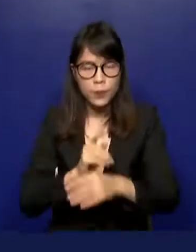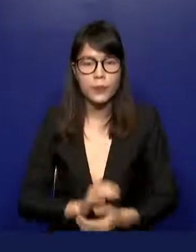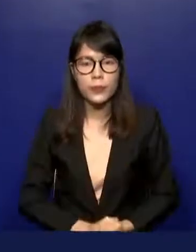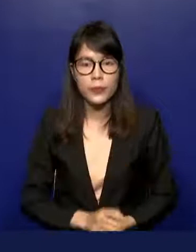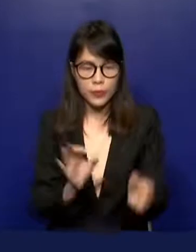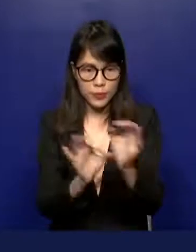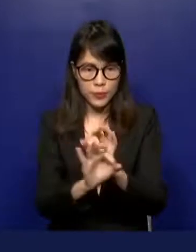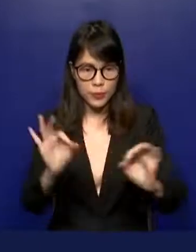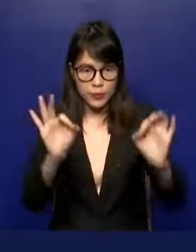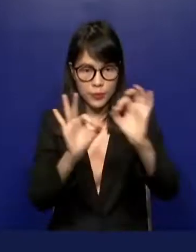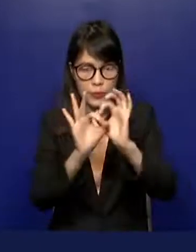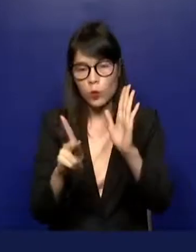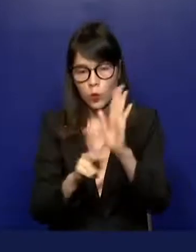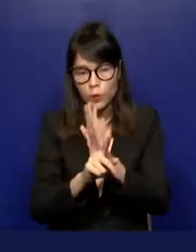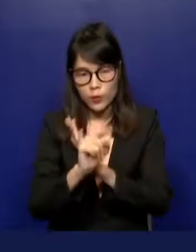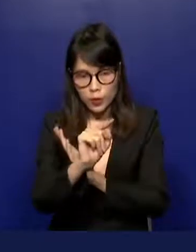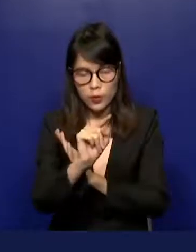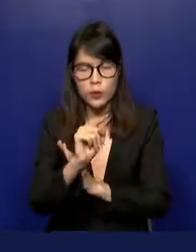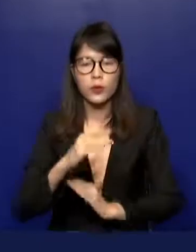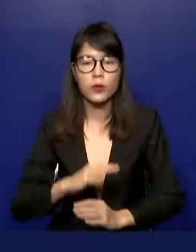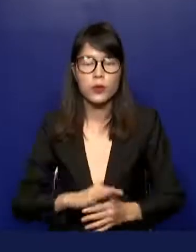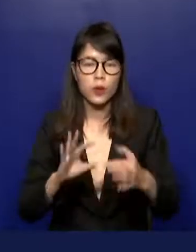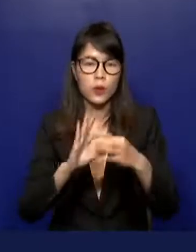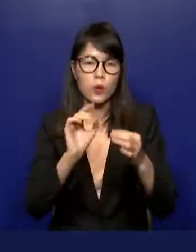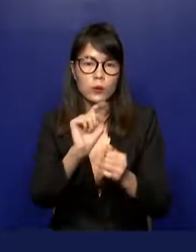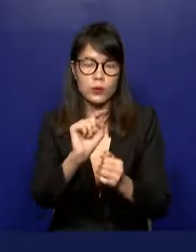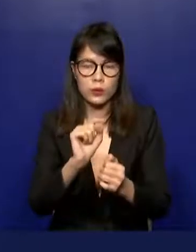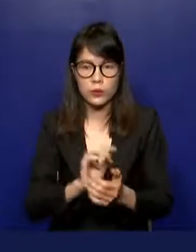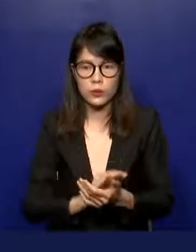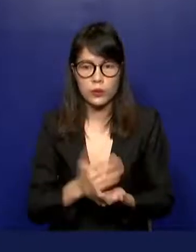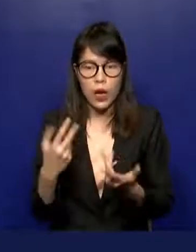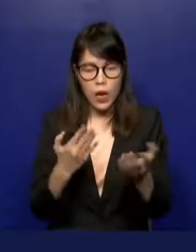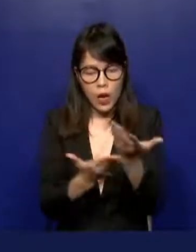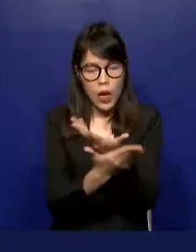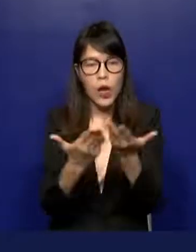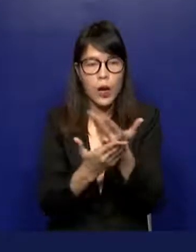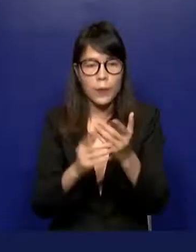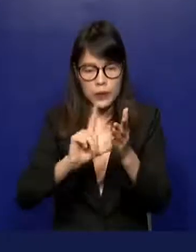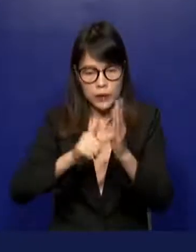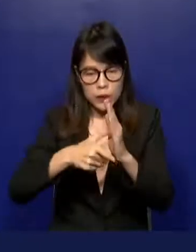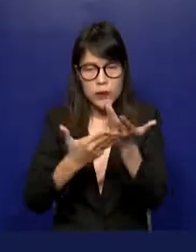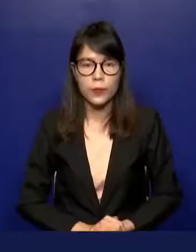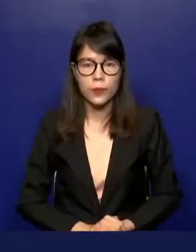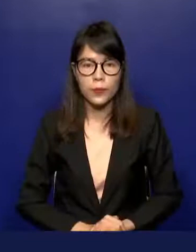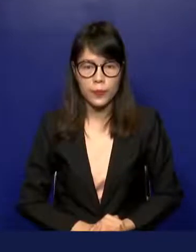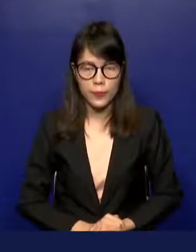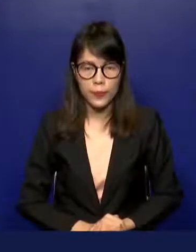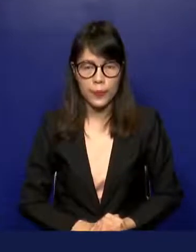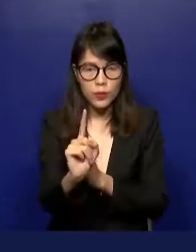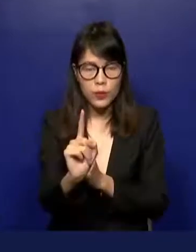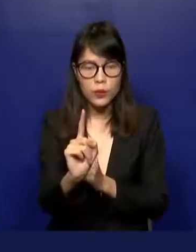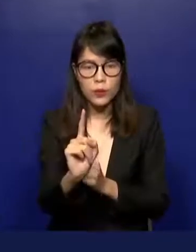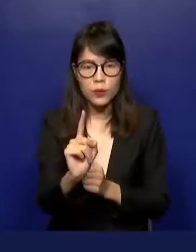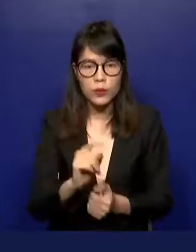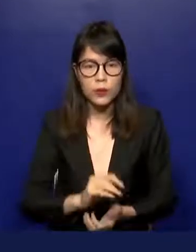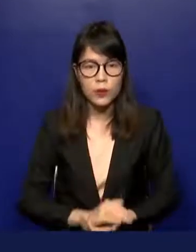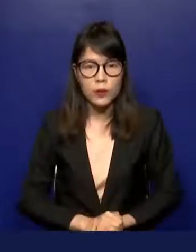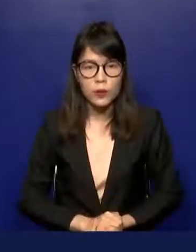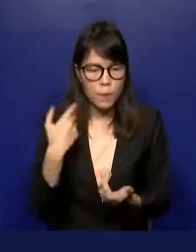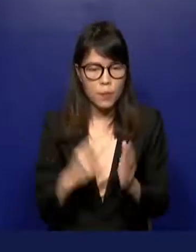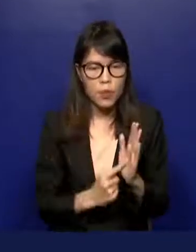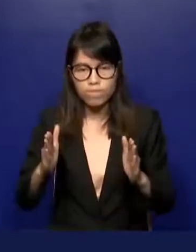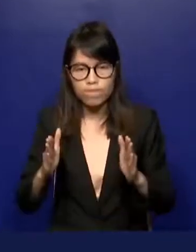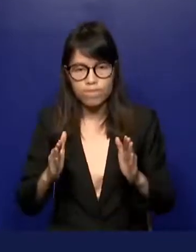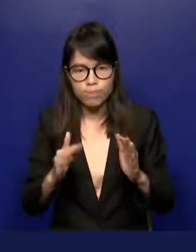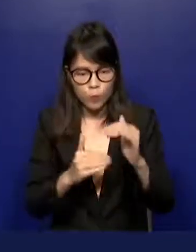ในื่องของการนัอายุความ